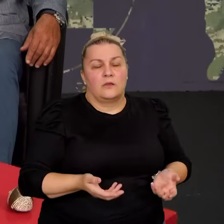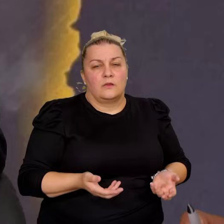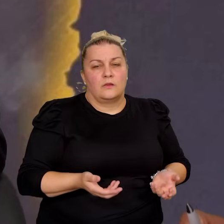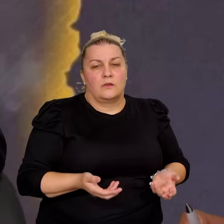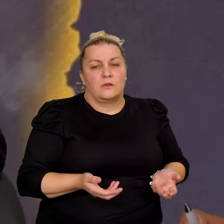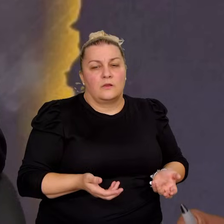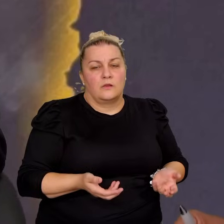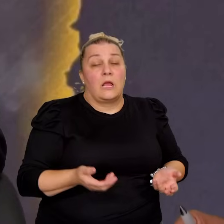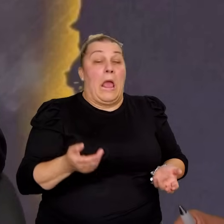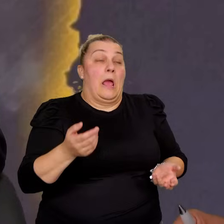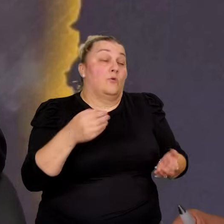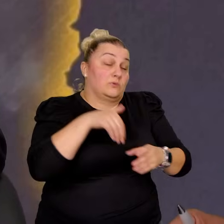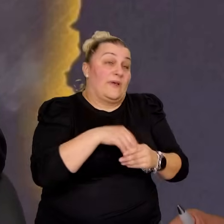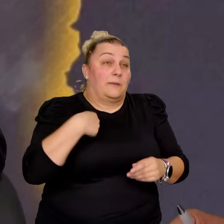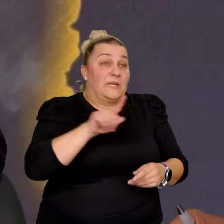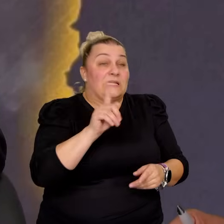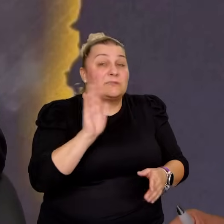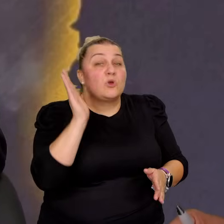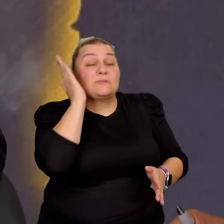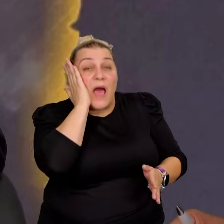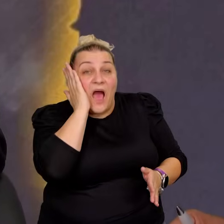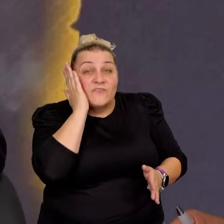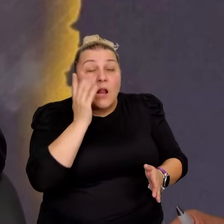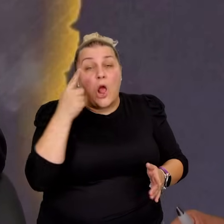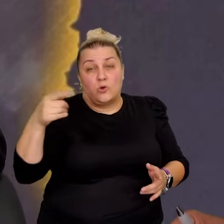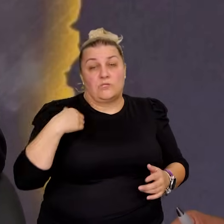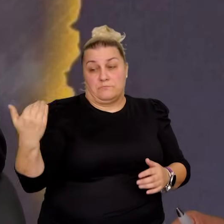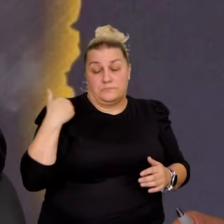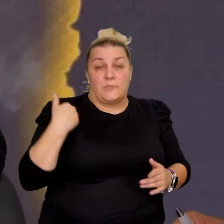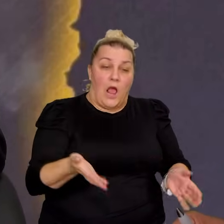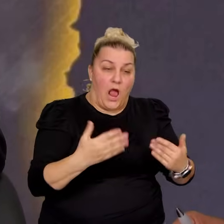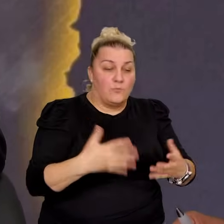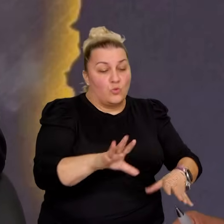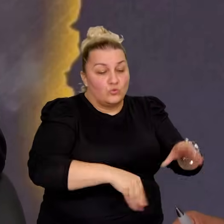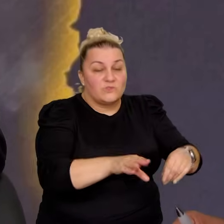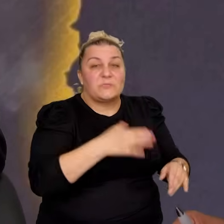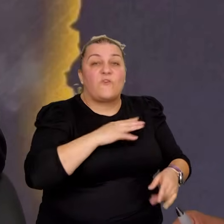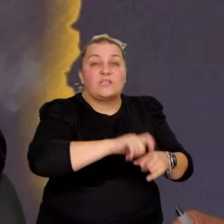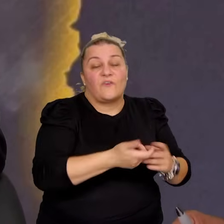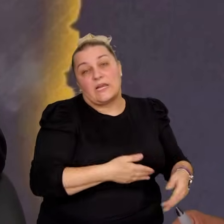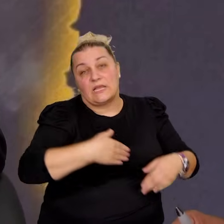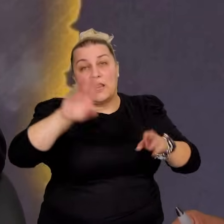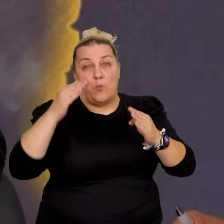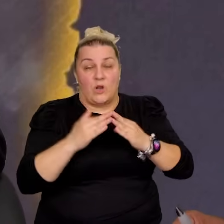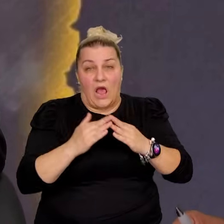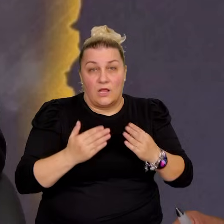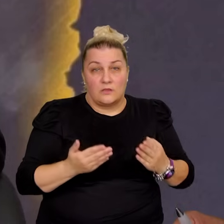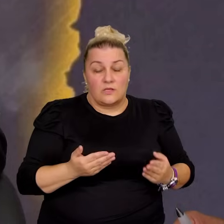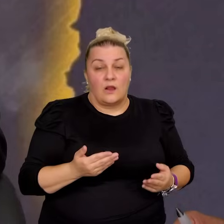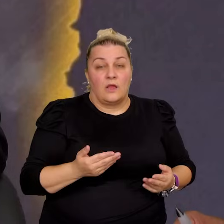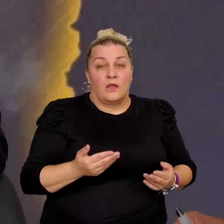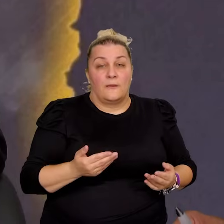mislim. Nismo ni spavali, da uzmemo stvari da idemo u razmjenu. I onda